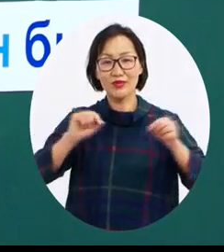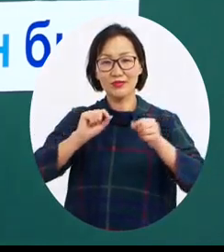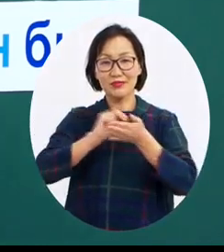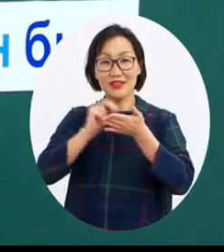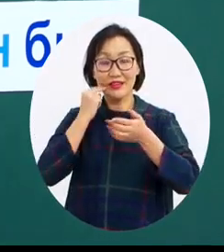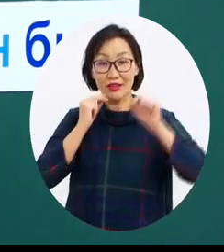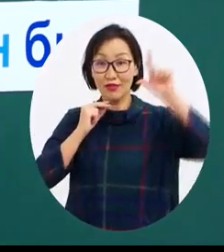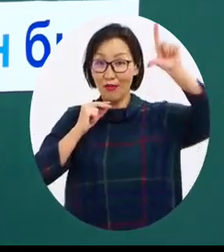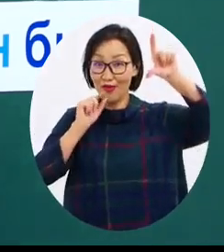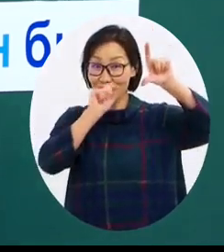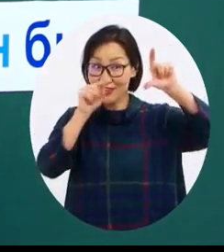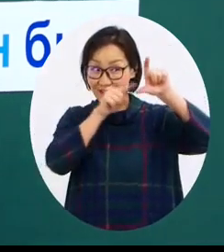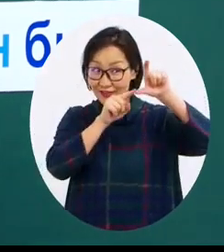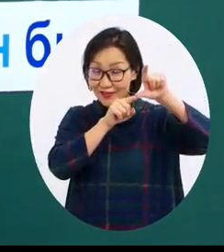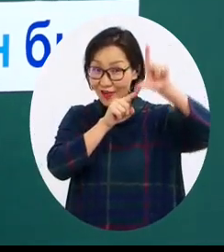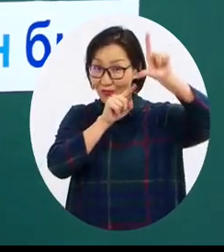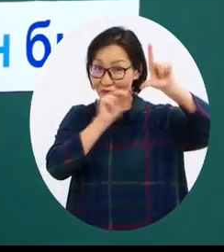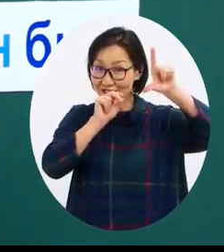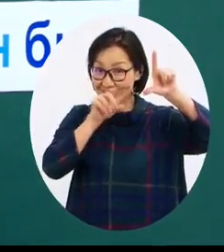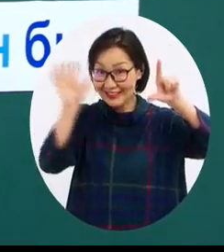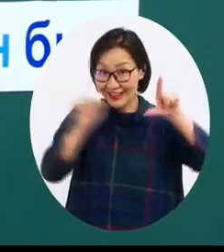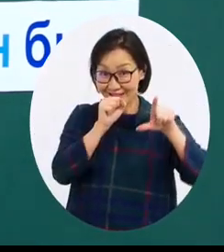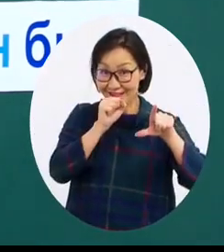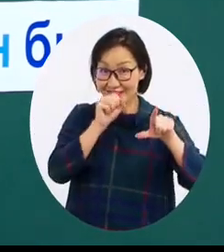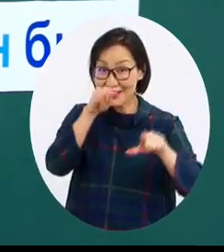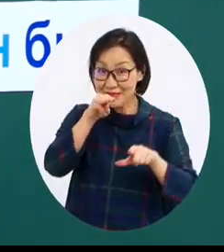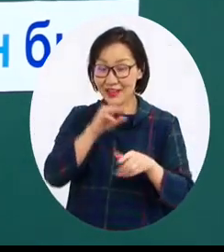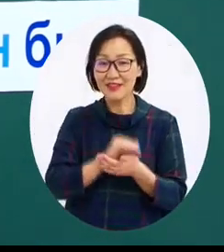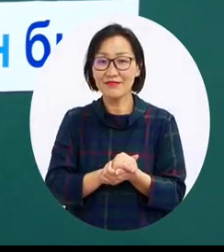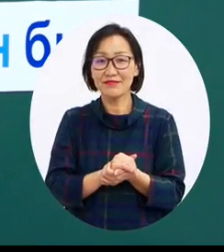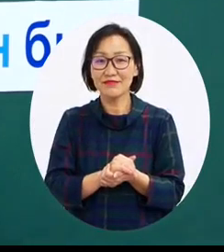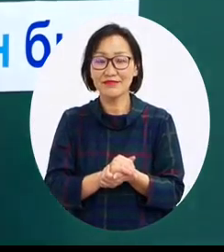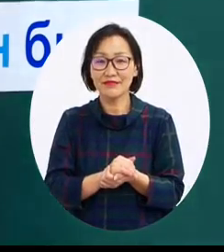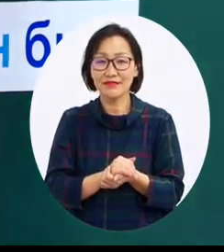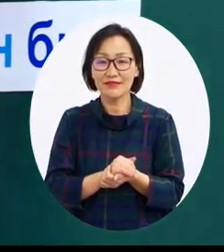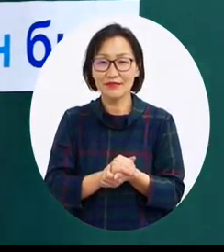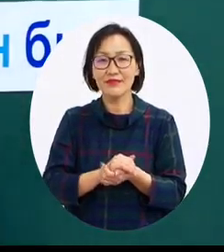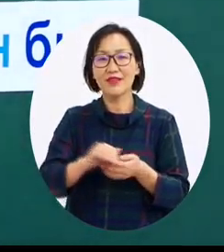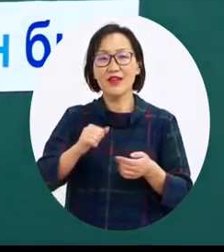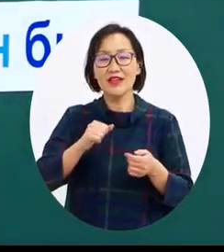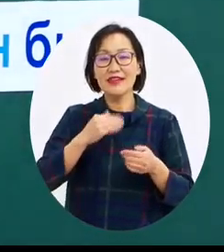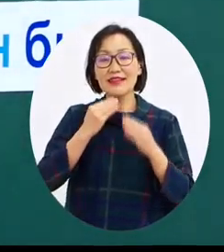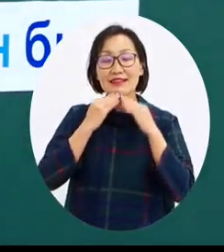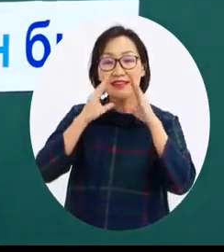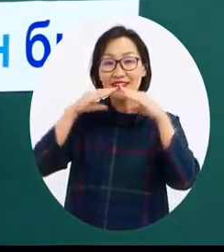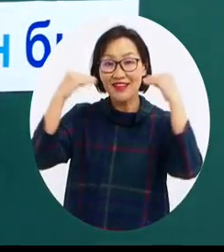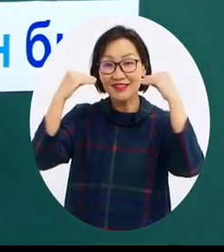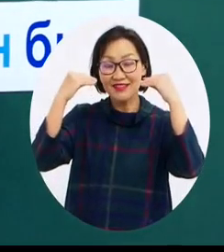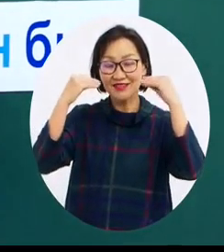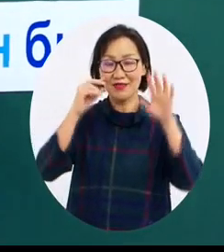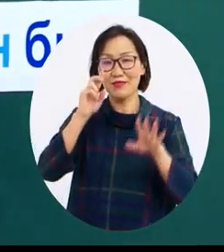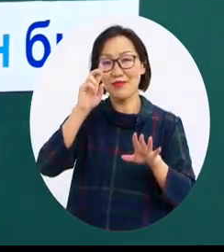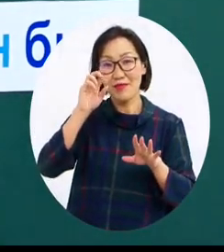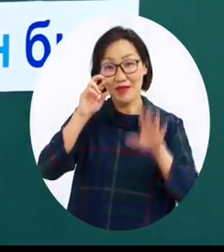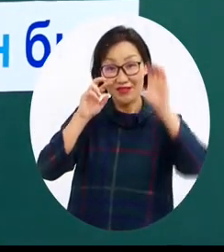За ингэ цаг очдог. За жишээл юм бол инээсэн юу ажил болгоо? Өөд зүйтэй болгон хоёр удаа. Тэгээ нэг